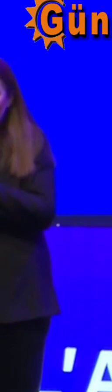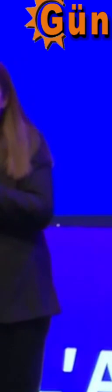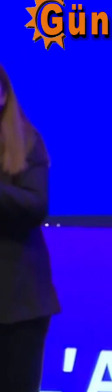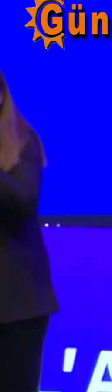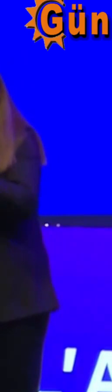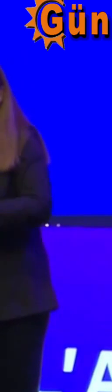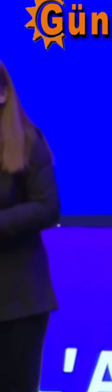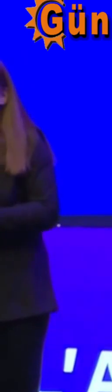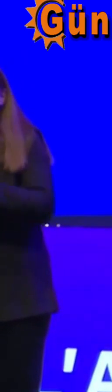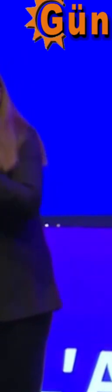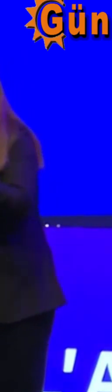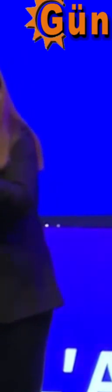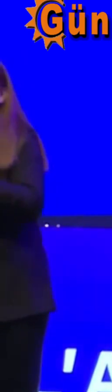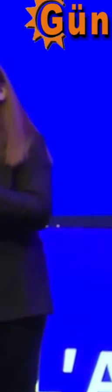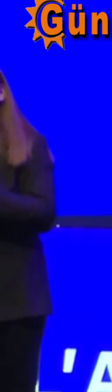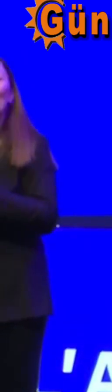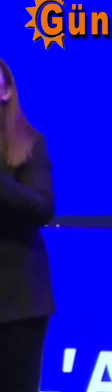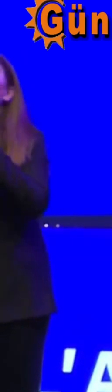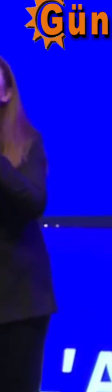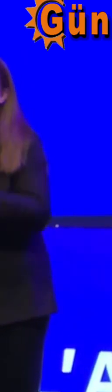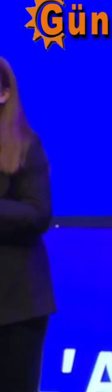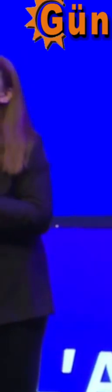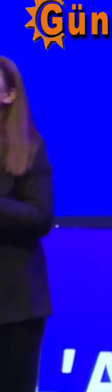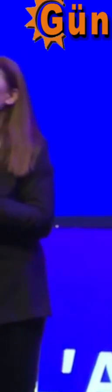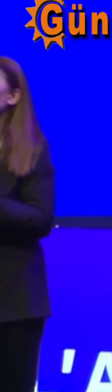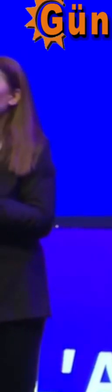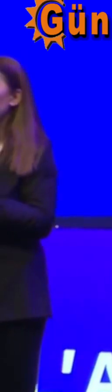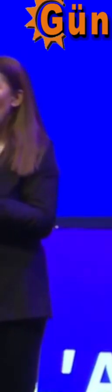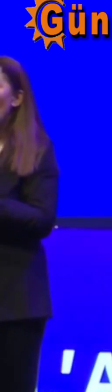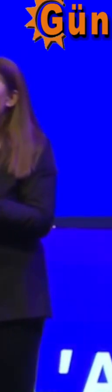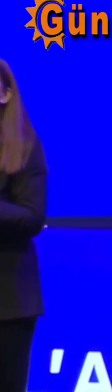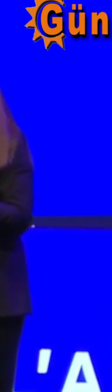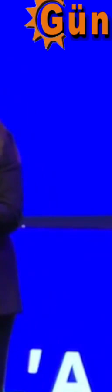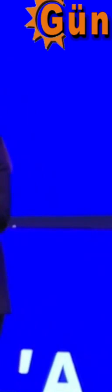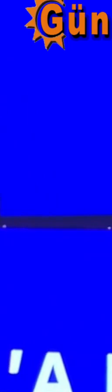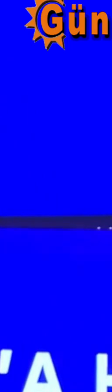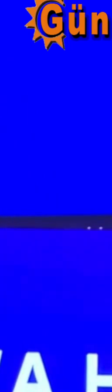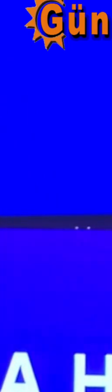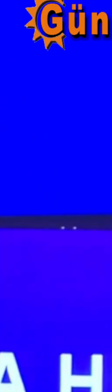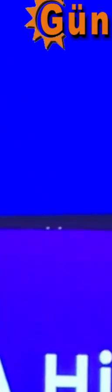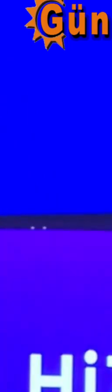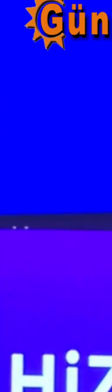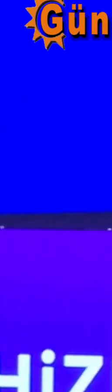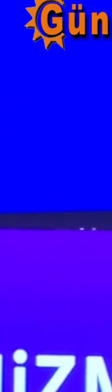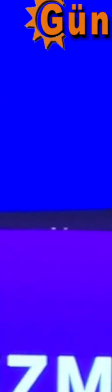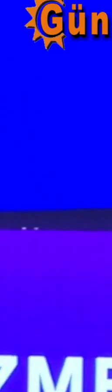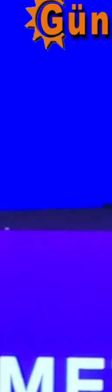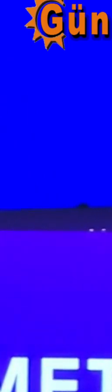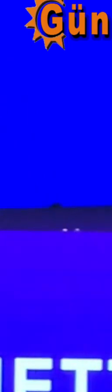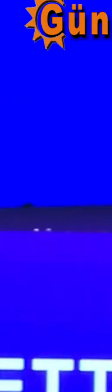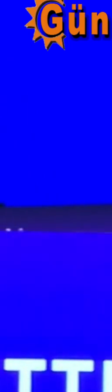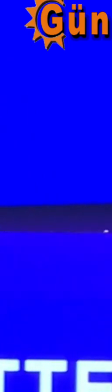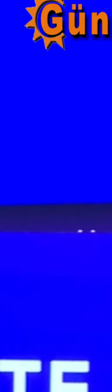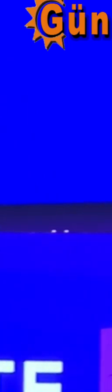çocuğun yatak girmedi bir Türkiye gibi itibarlı onurlu bir Türkiye gibi Saygın bir dış politika